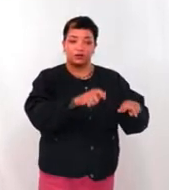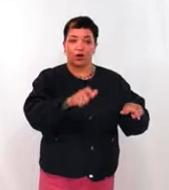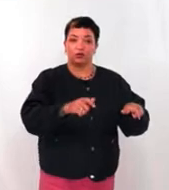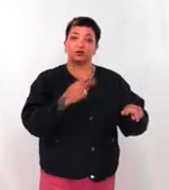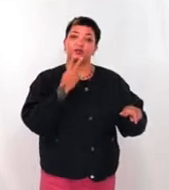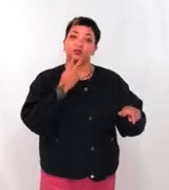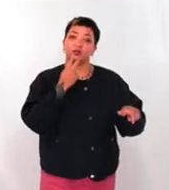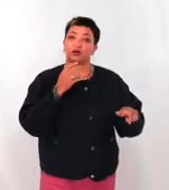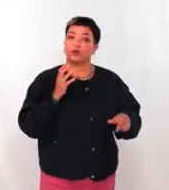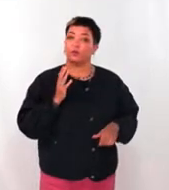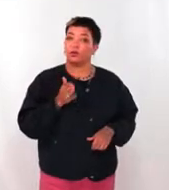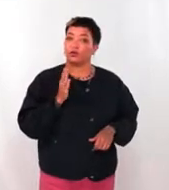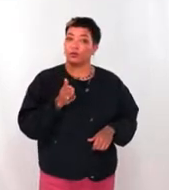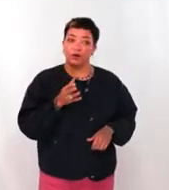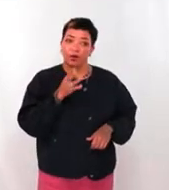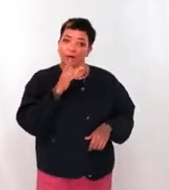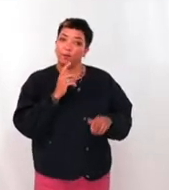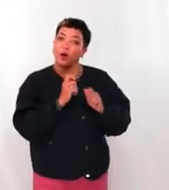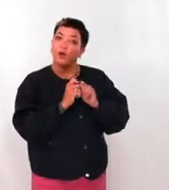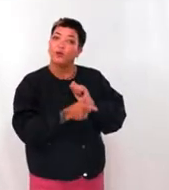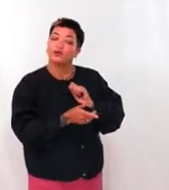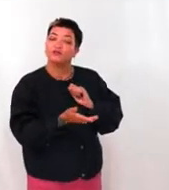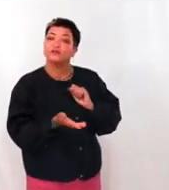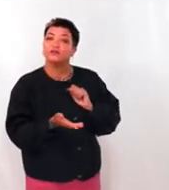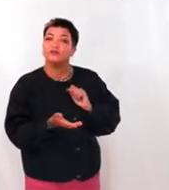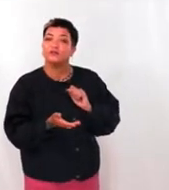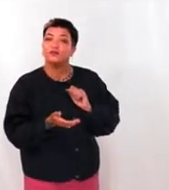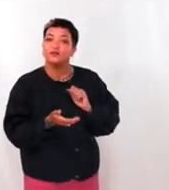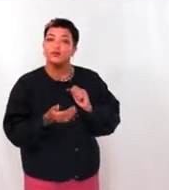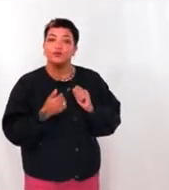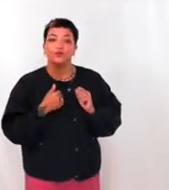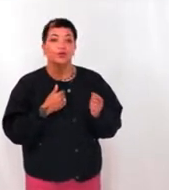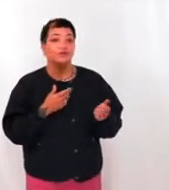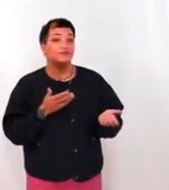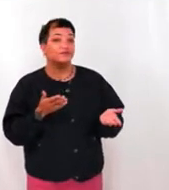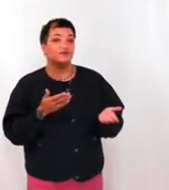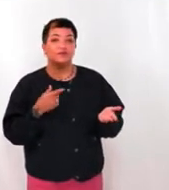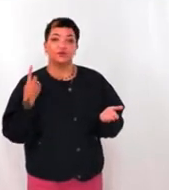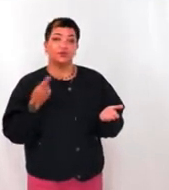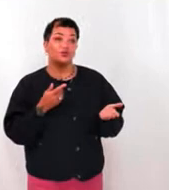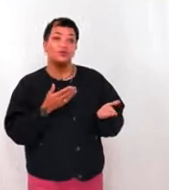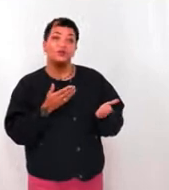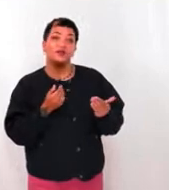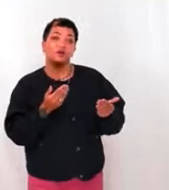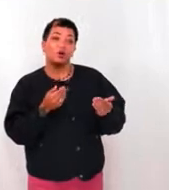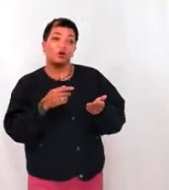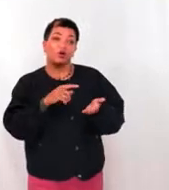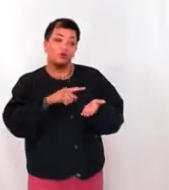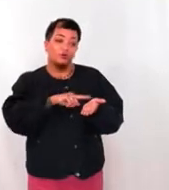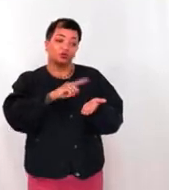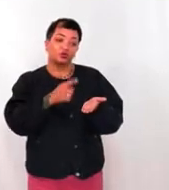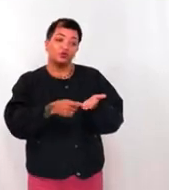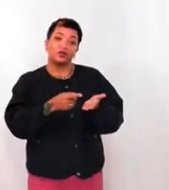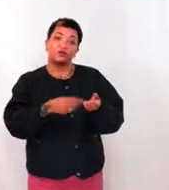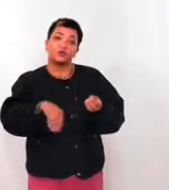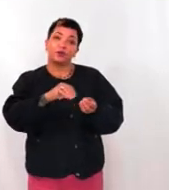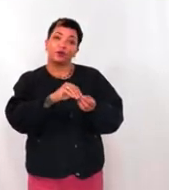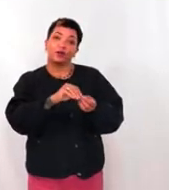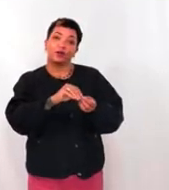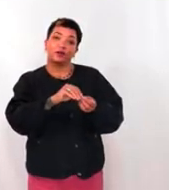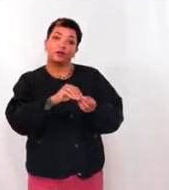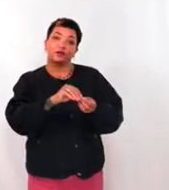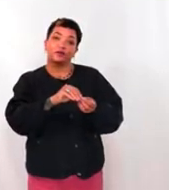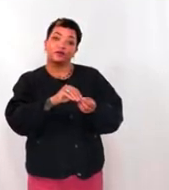cet argent, pour le coup, vous ne pouvez pas le rembourser. Donc on attend avec impatience le budget supplémentaire et voir, au-delà